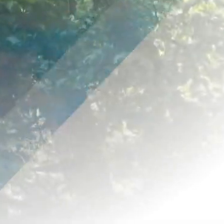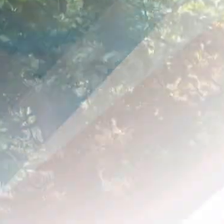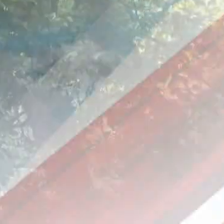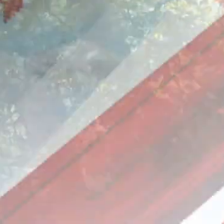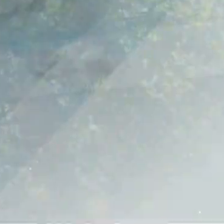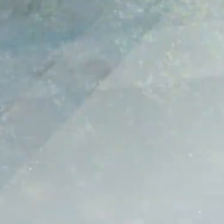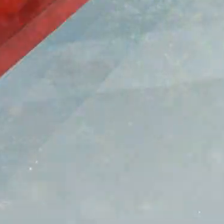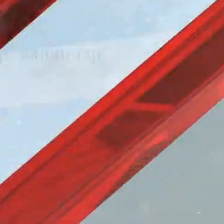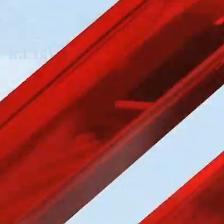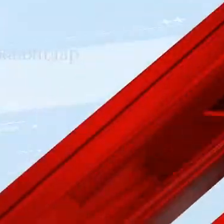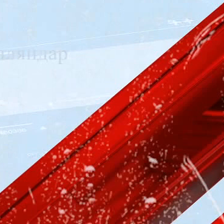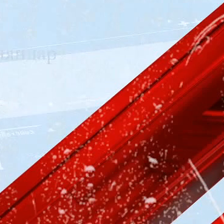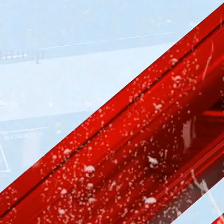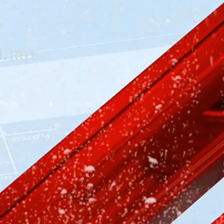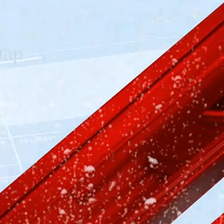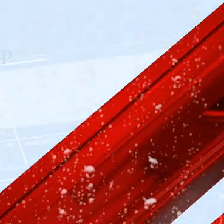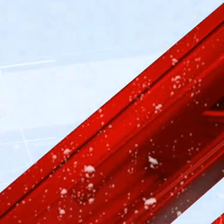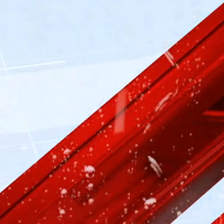падарожжа.